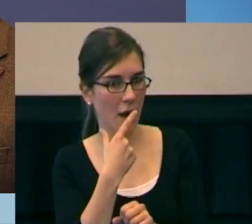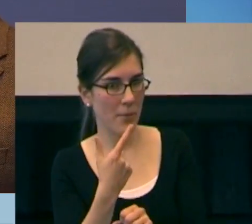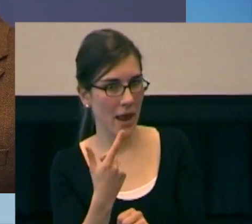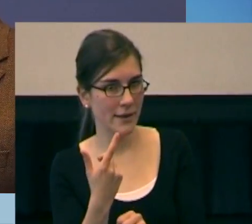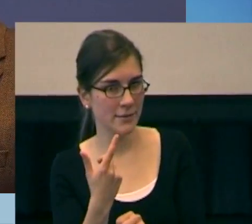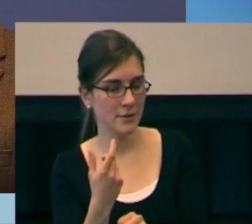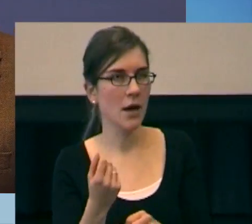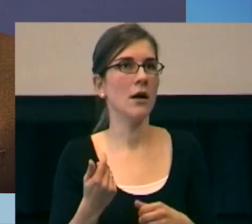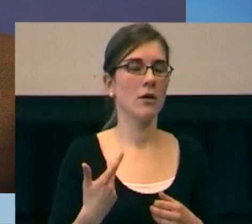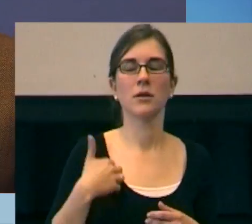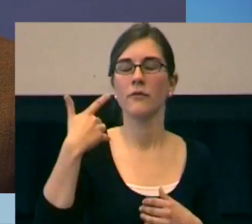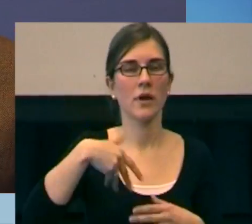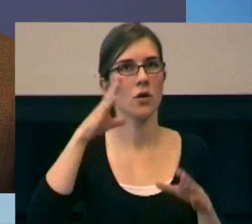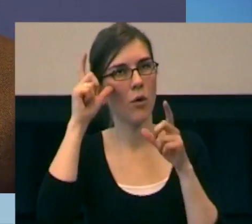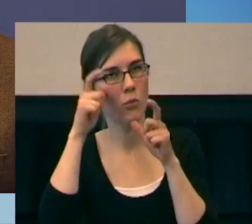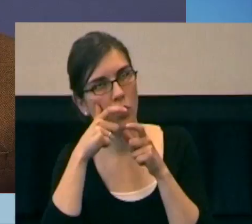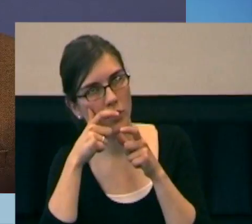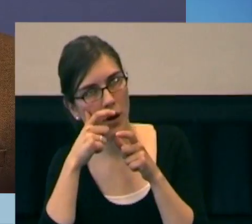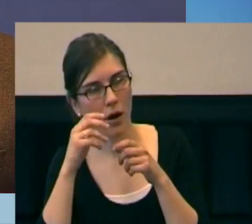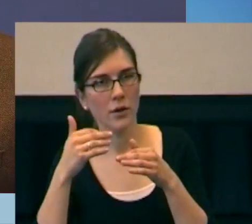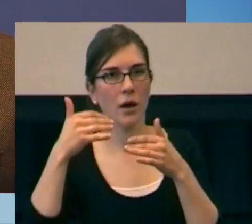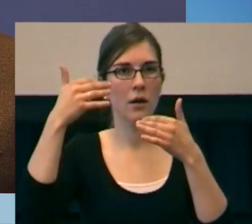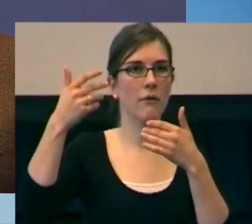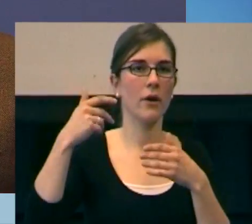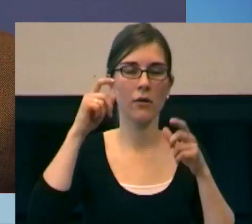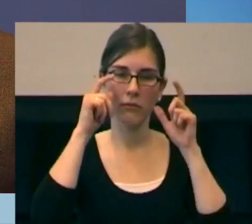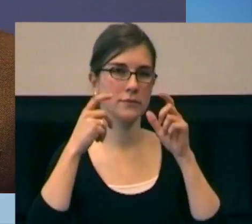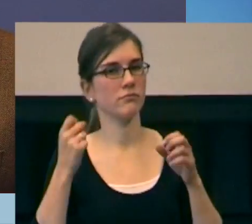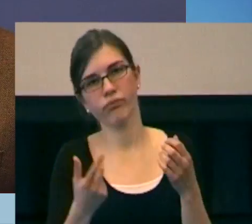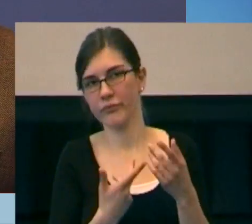schlafbetrunken gewesen, dass ich statt rechtsrum ins Bad linksrum die Treppe runtergefallen bin.